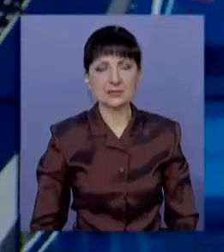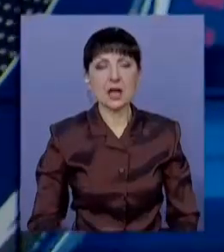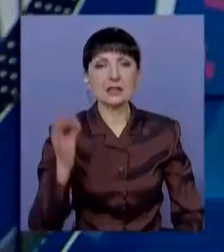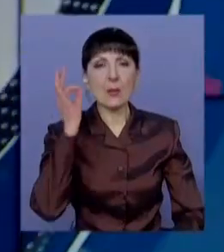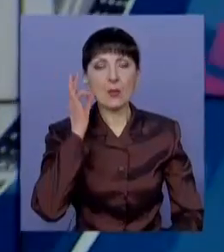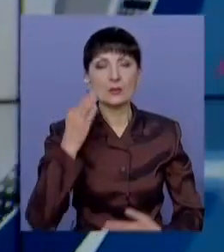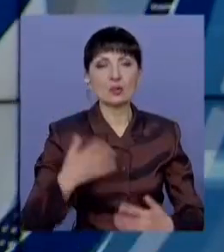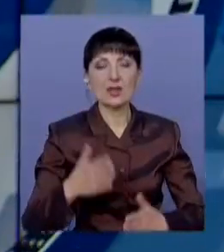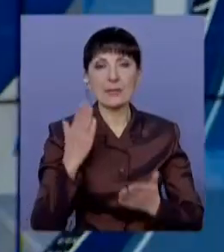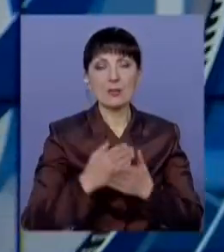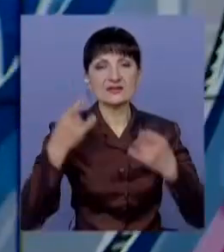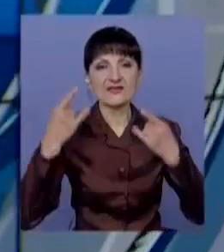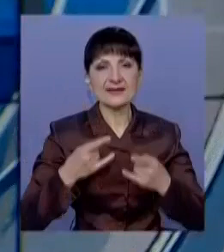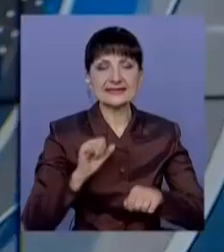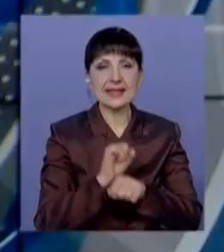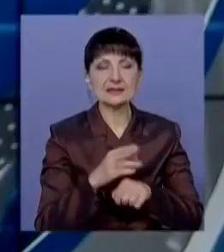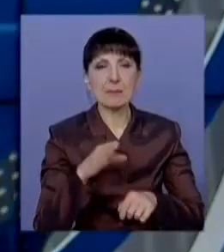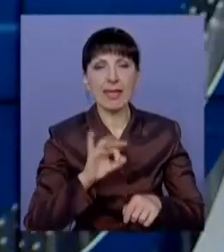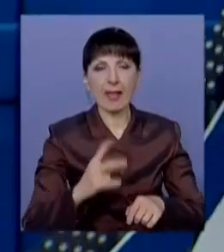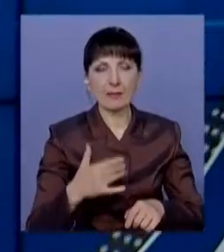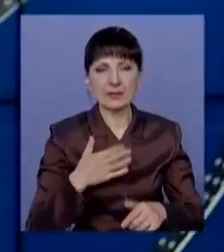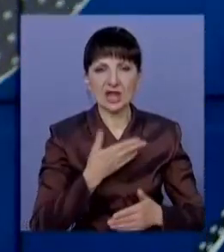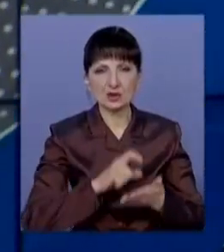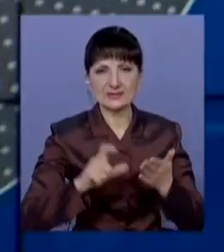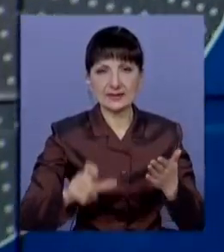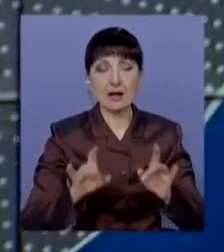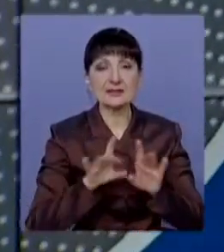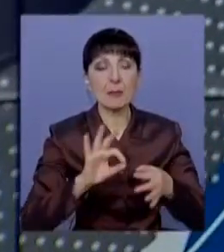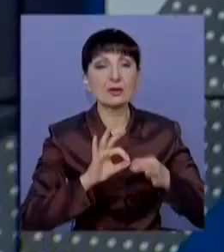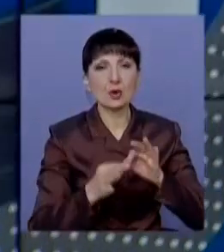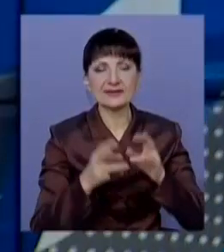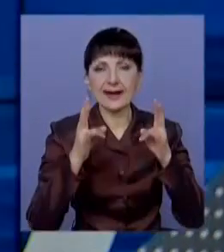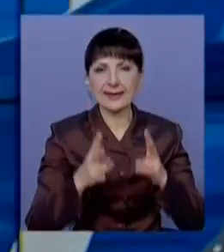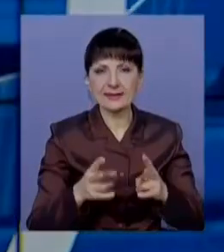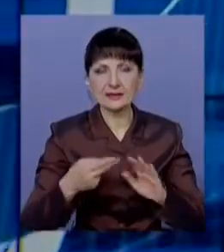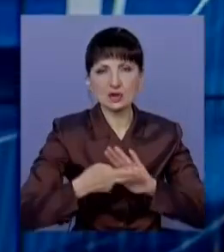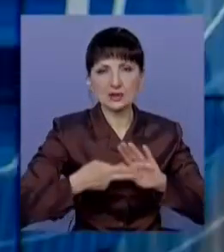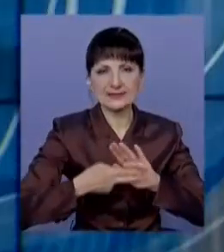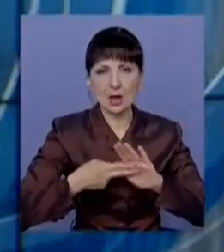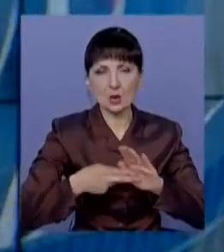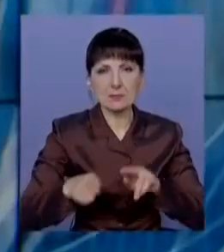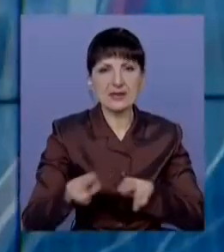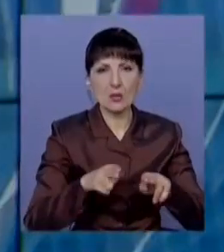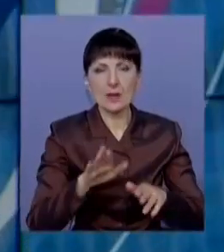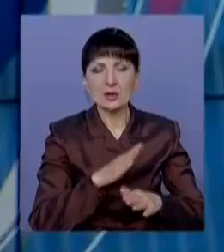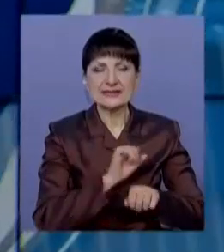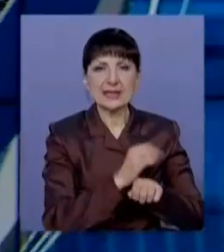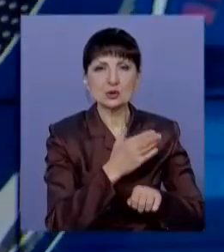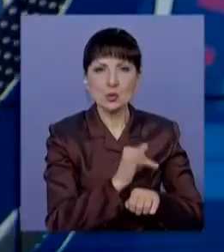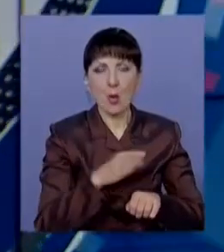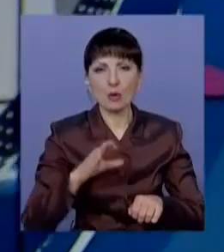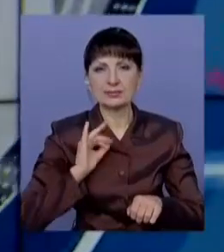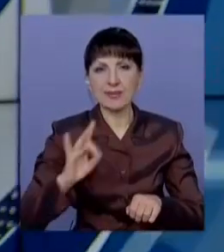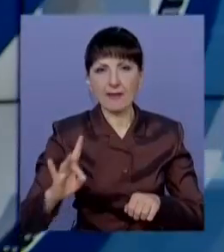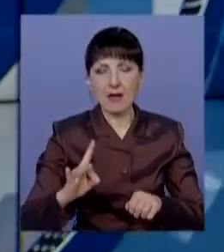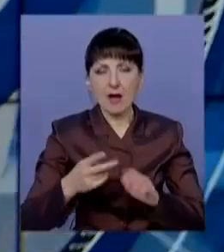Напомню, с нами на прямой связи со станцией Бель была Жанат Айтенова. Она рассказала подробности трагедии на железнодорожном перегоне между станциями Шу и Атар, где